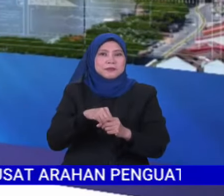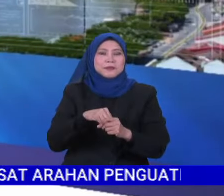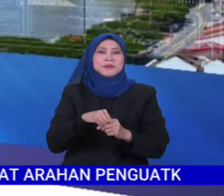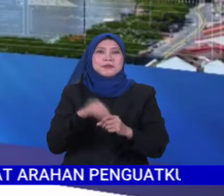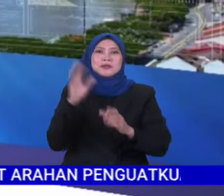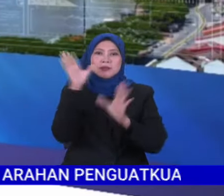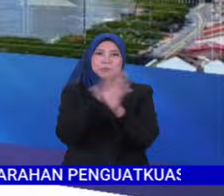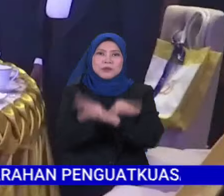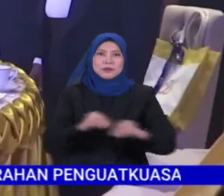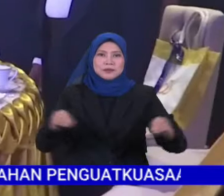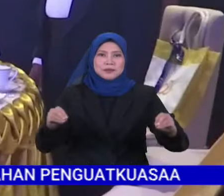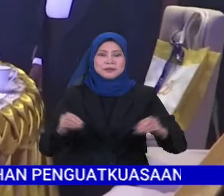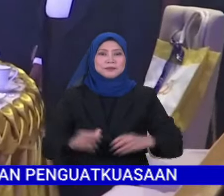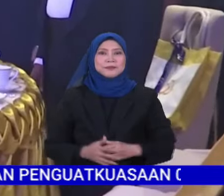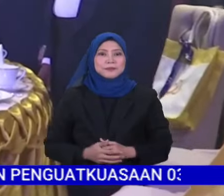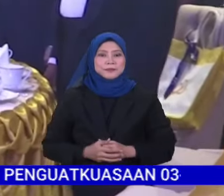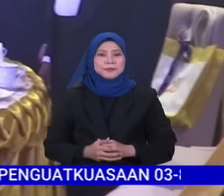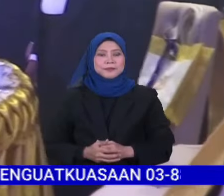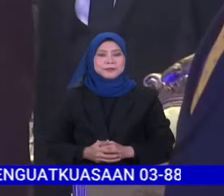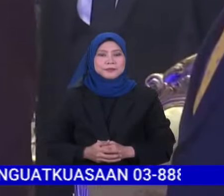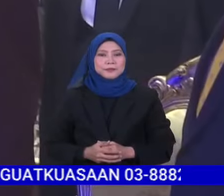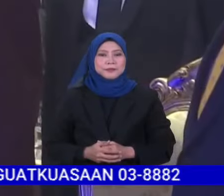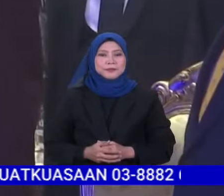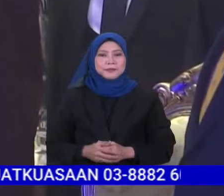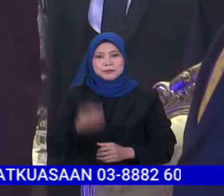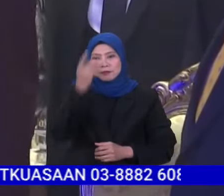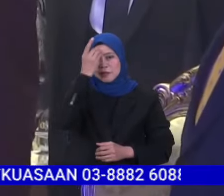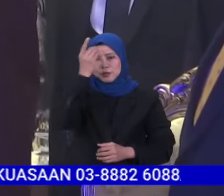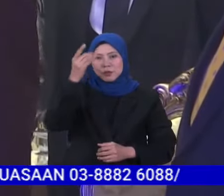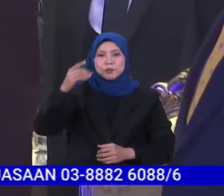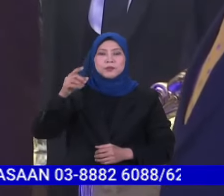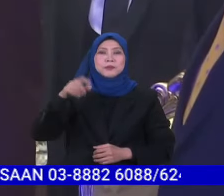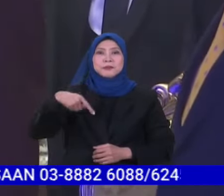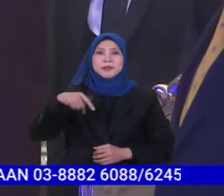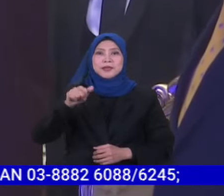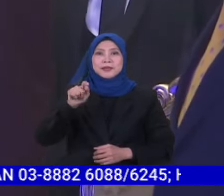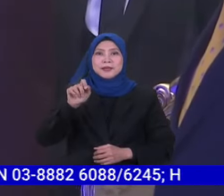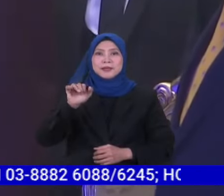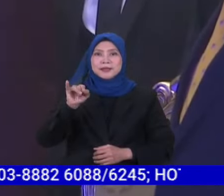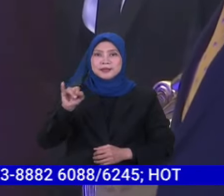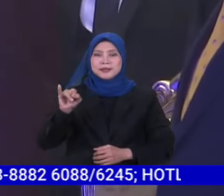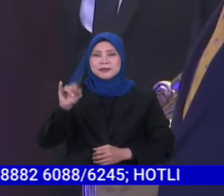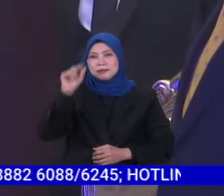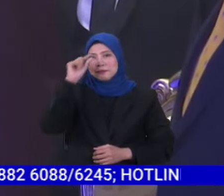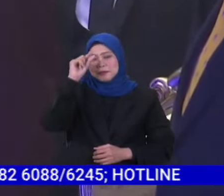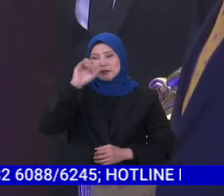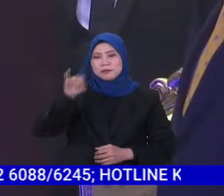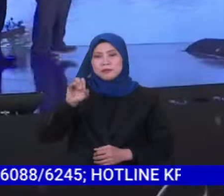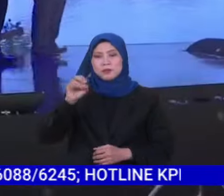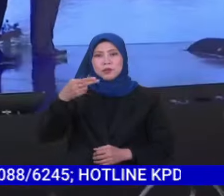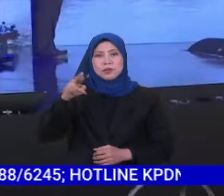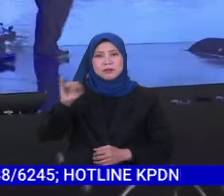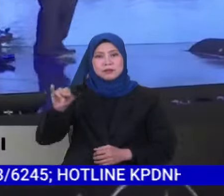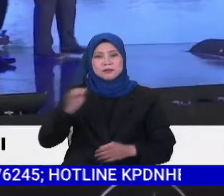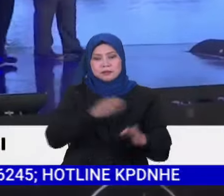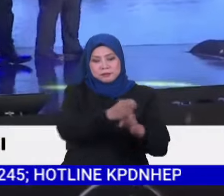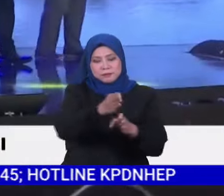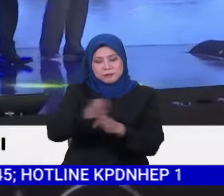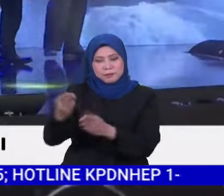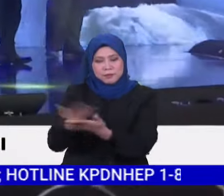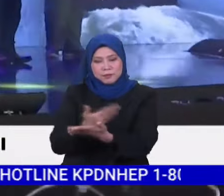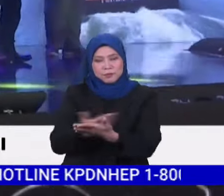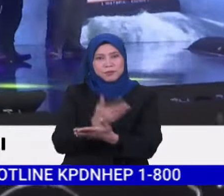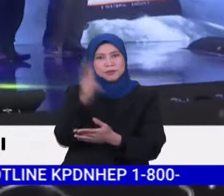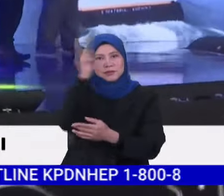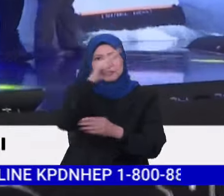Serawak hujan reda atau petinggi tahun siabang johariyah Ia merupakan bidang baru yang diterangi oleh